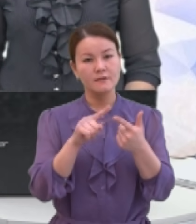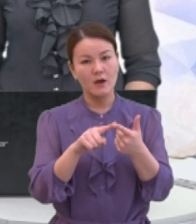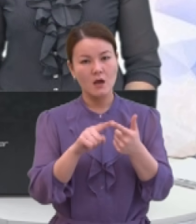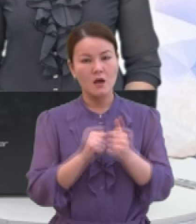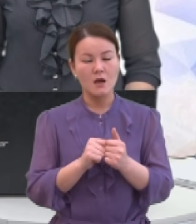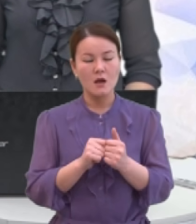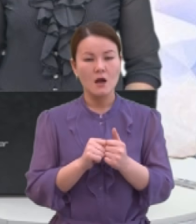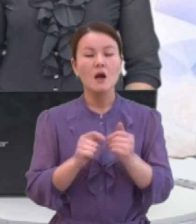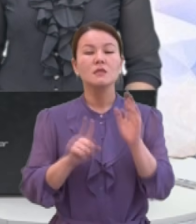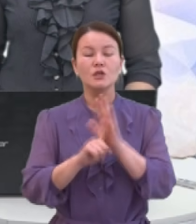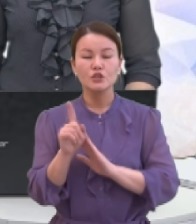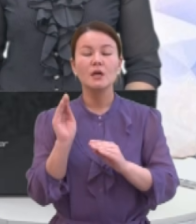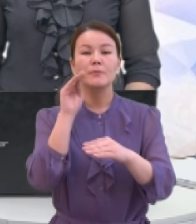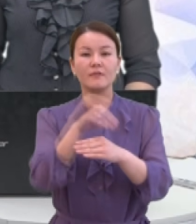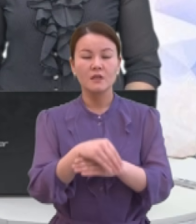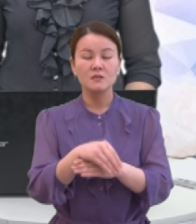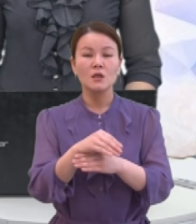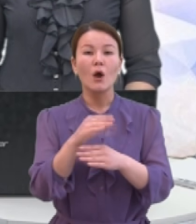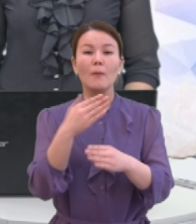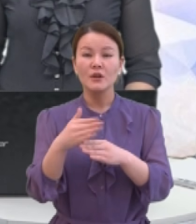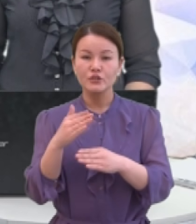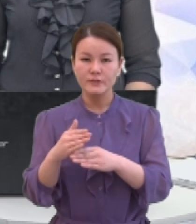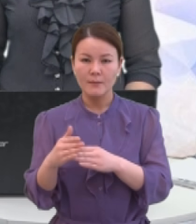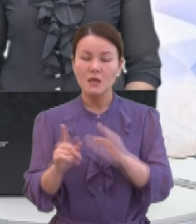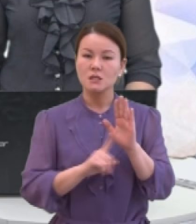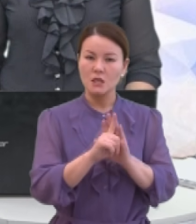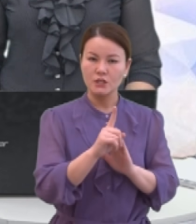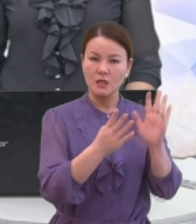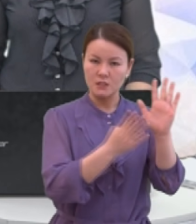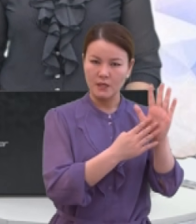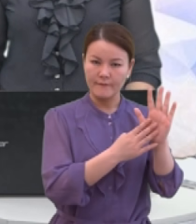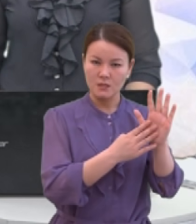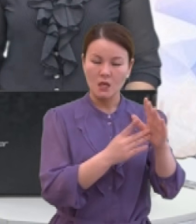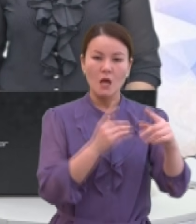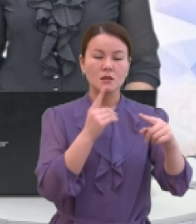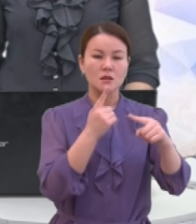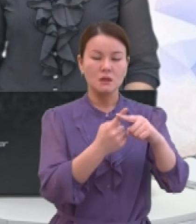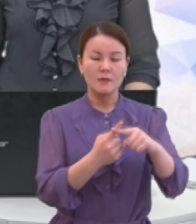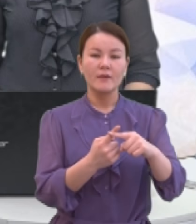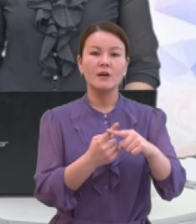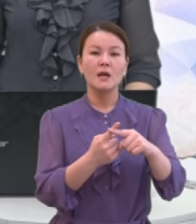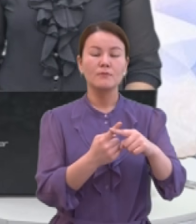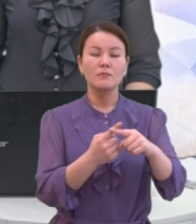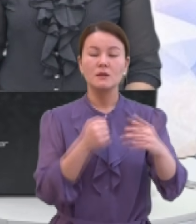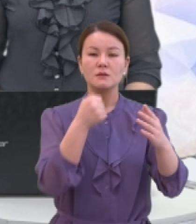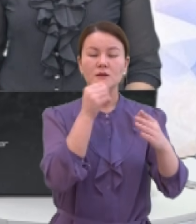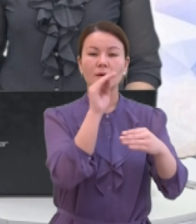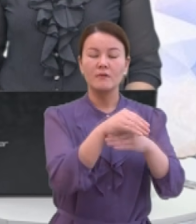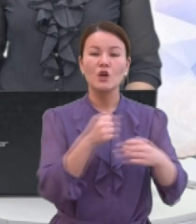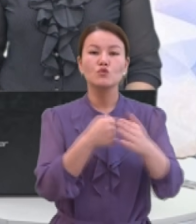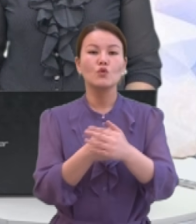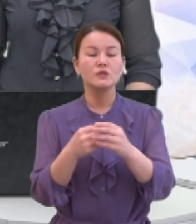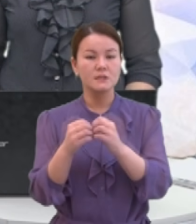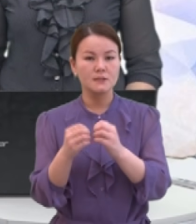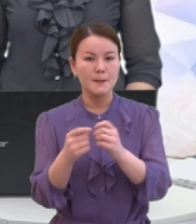начинаем прибавлять по частям сначала 9 добавляем до 10 значит